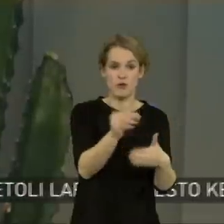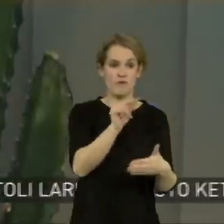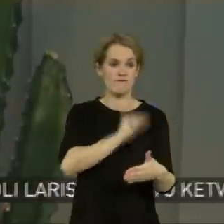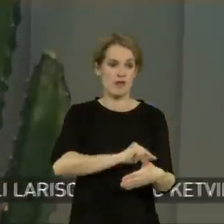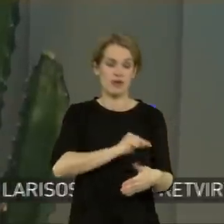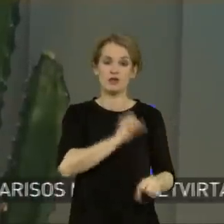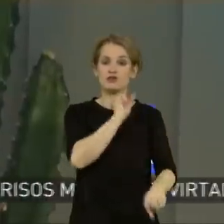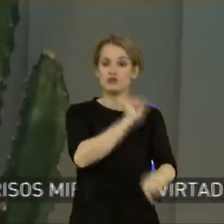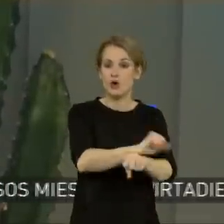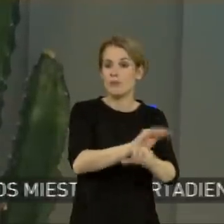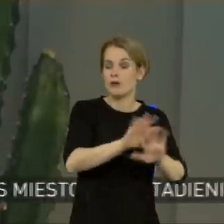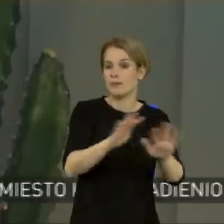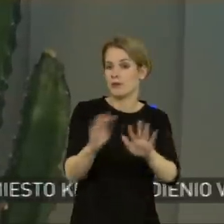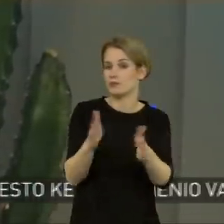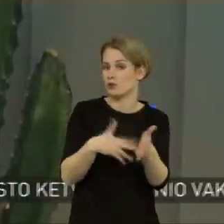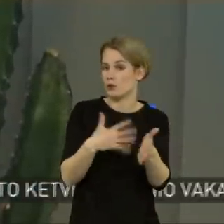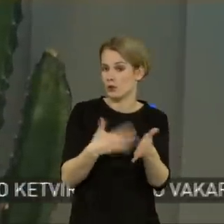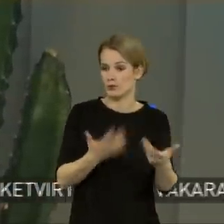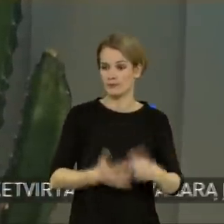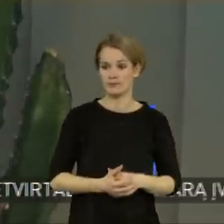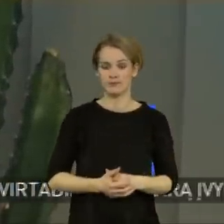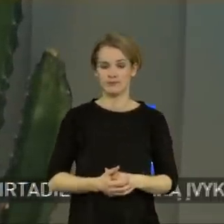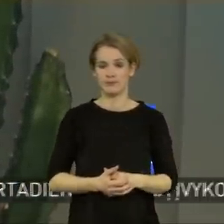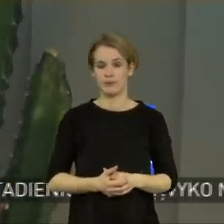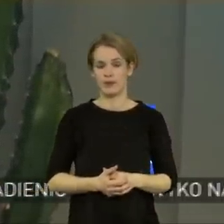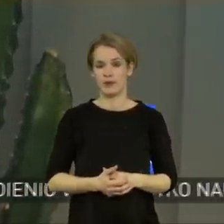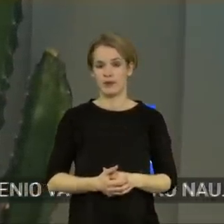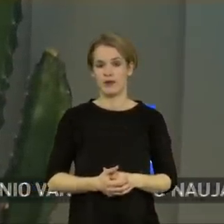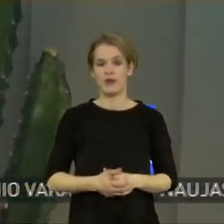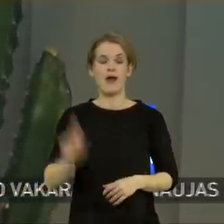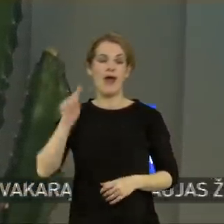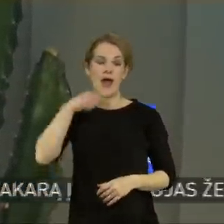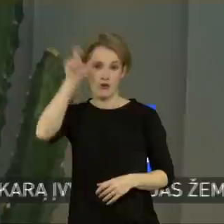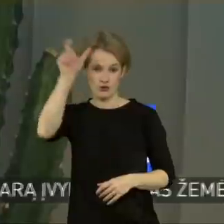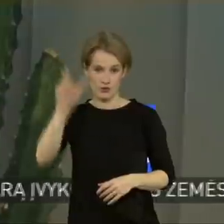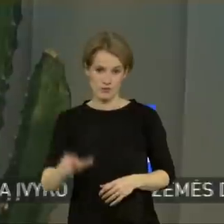žmonių darbo rinkoje išliks vėliau, ekonomistas Tadas Povilauskas sako,